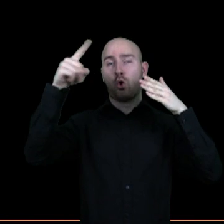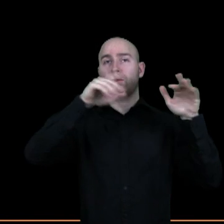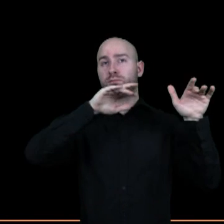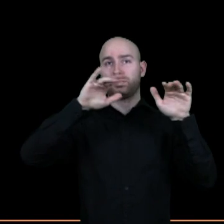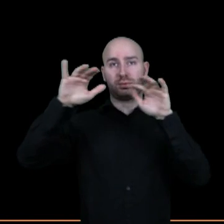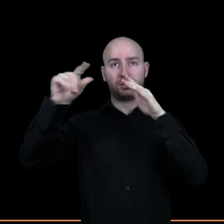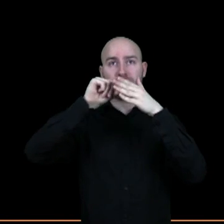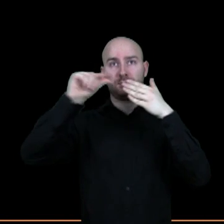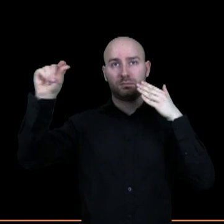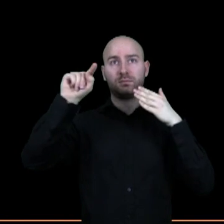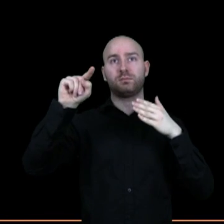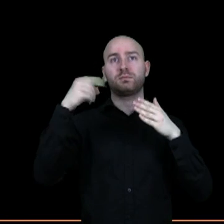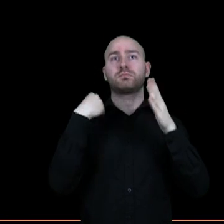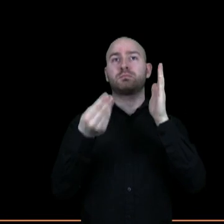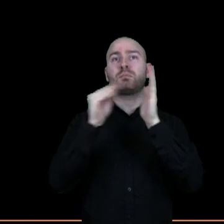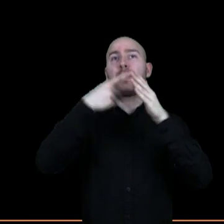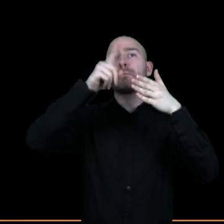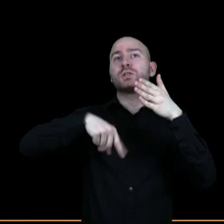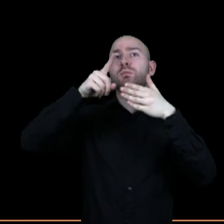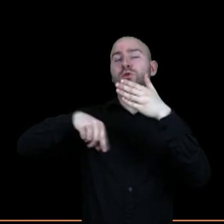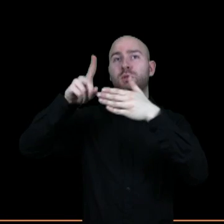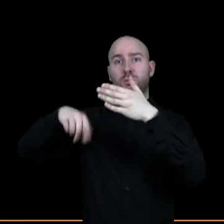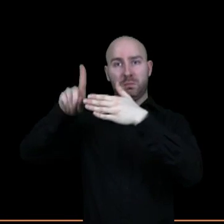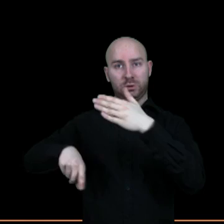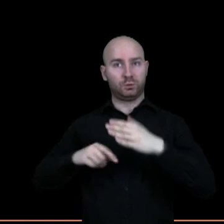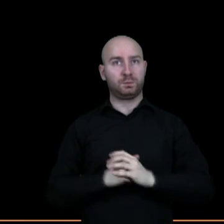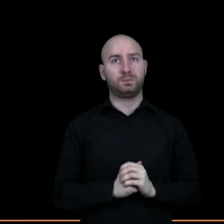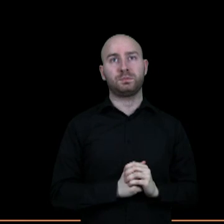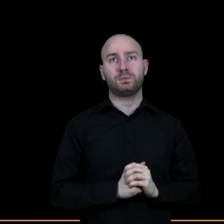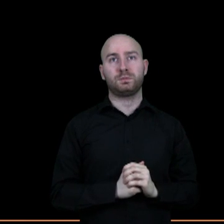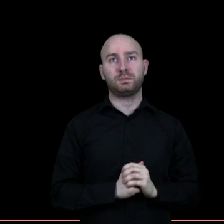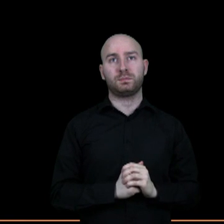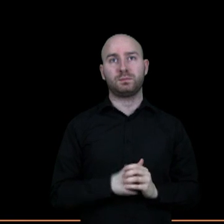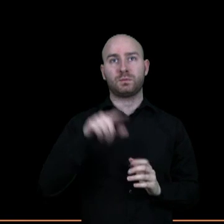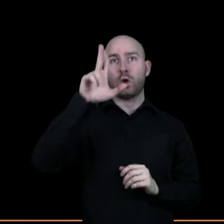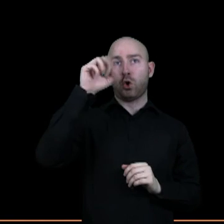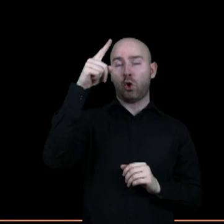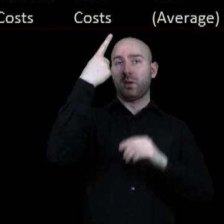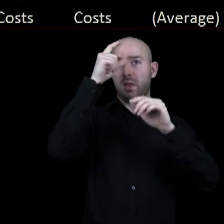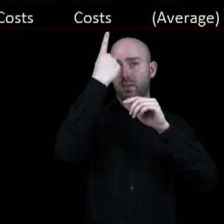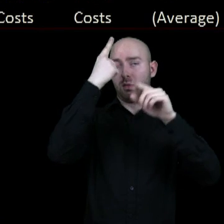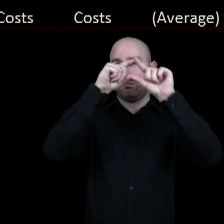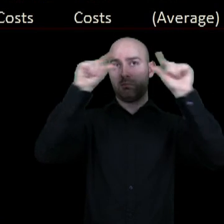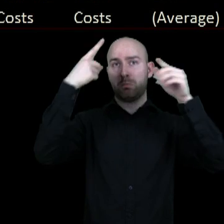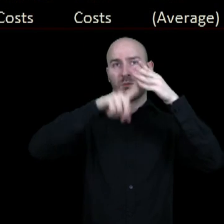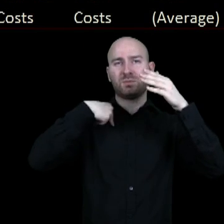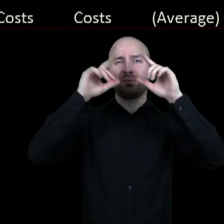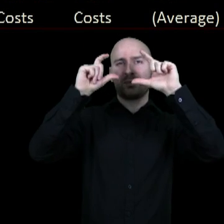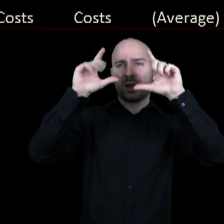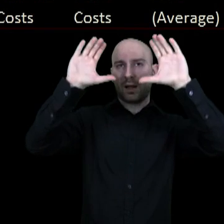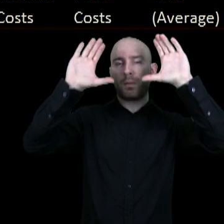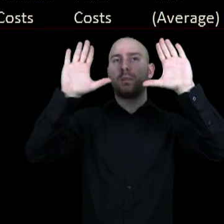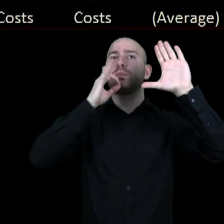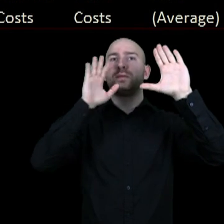linijkę kodu. Dopiszmy też miesięcznie. Na linijkę kodu miesięcznie.